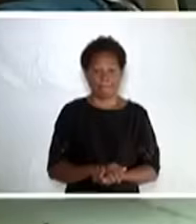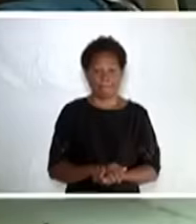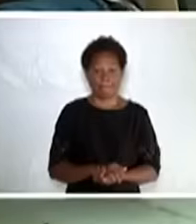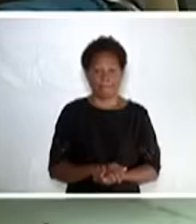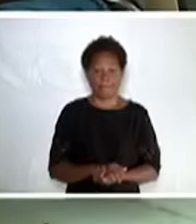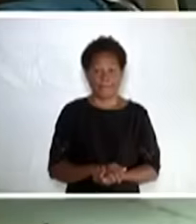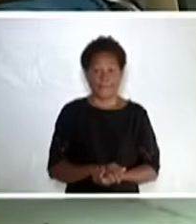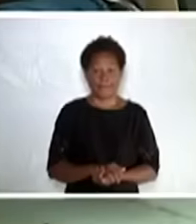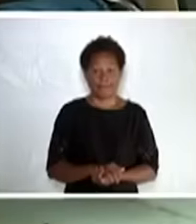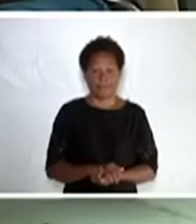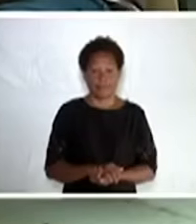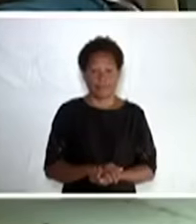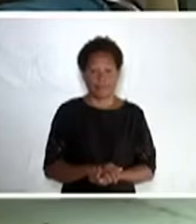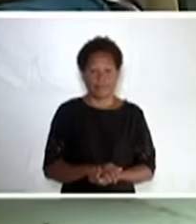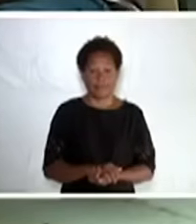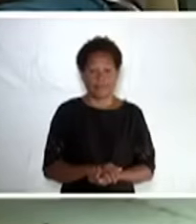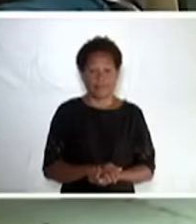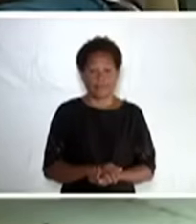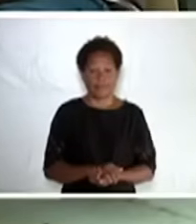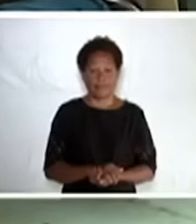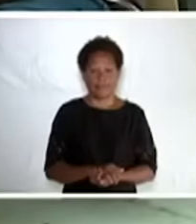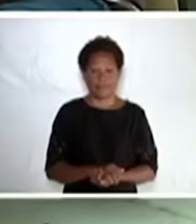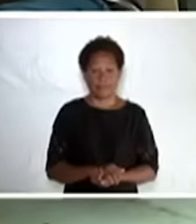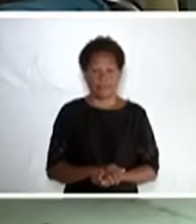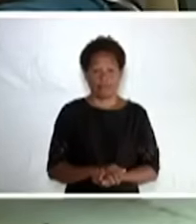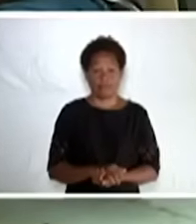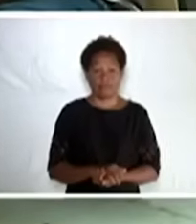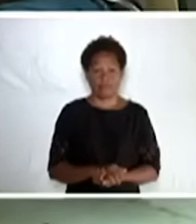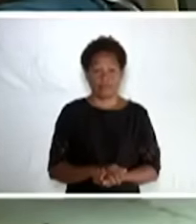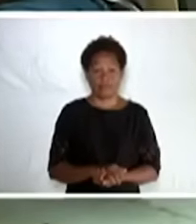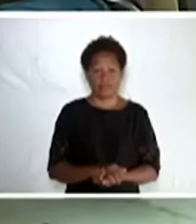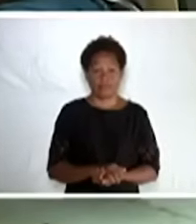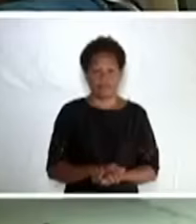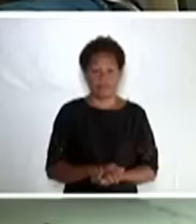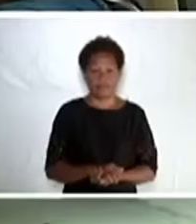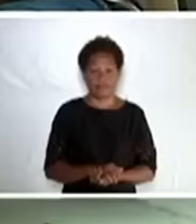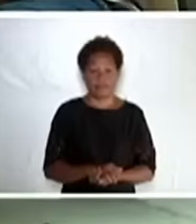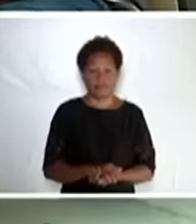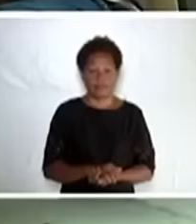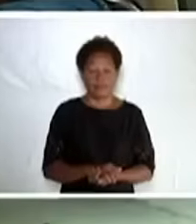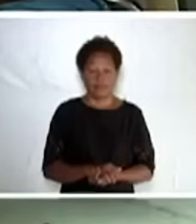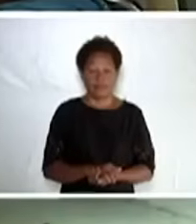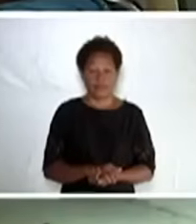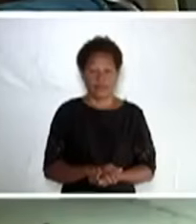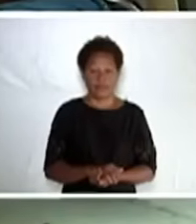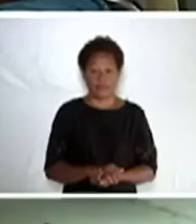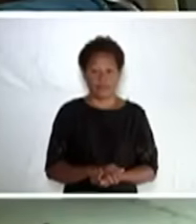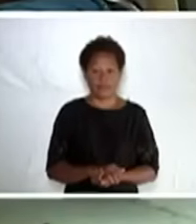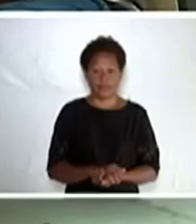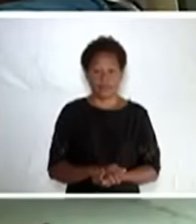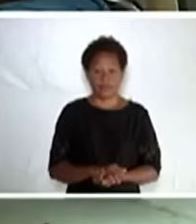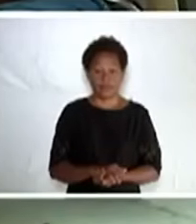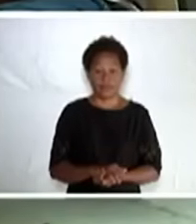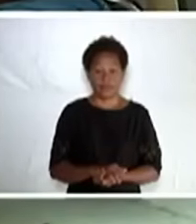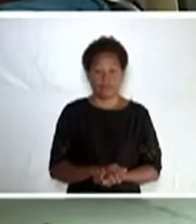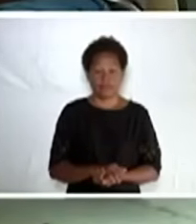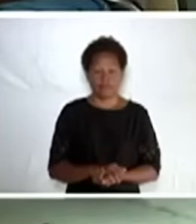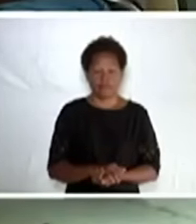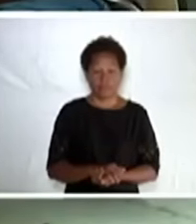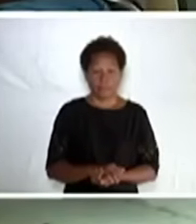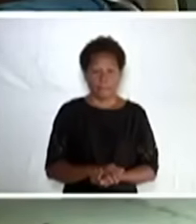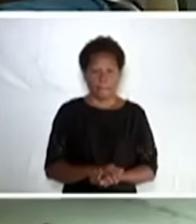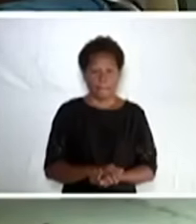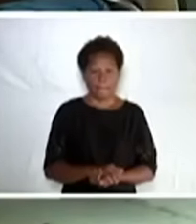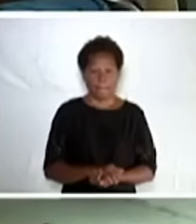चार्ल्स, जब यहाँ पर उन्होंने आज़ादी का परवाना, देश के पहले आज़ाद फिजी के पहले प्रधानमंत्री रातू